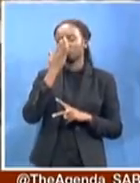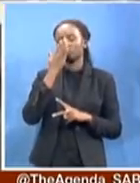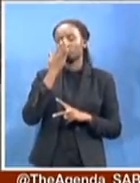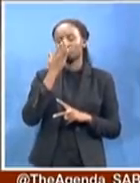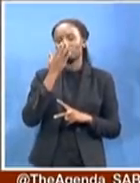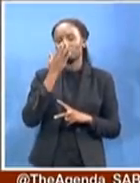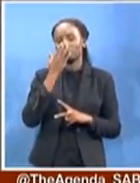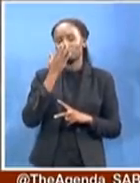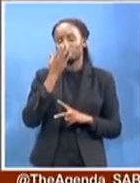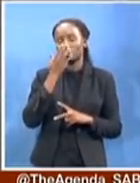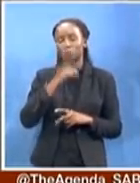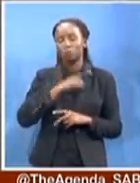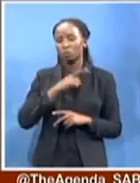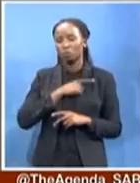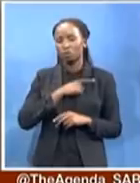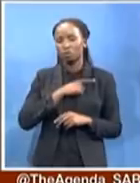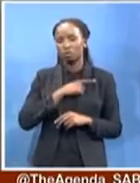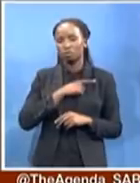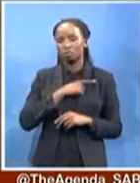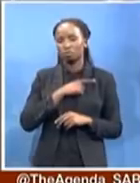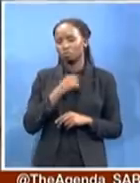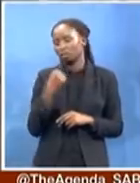ade uhamba unomthebe wethu.